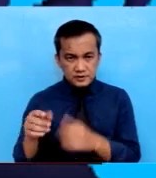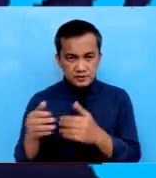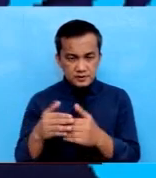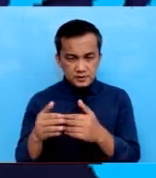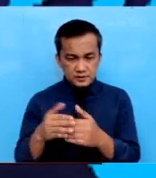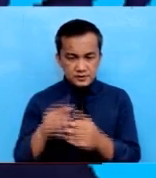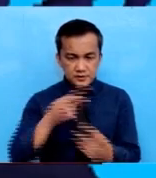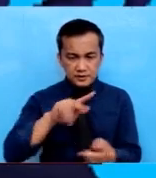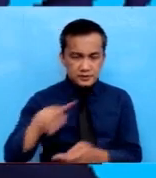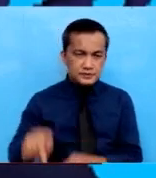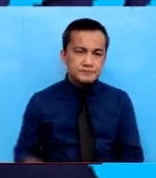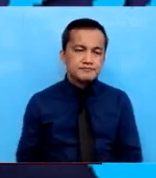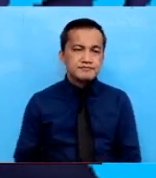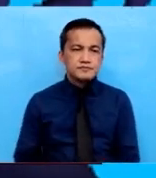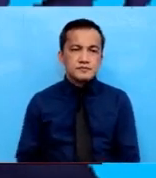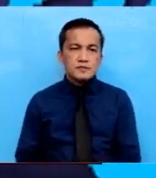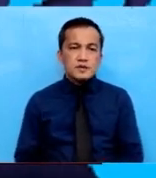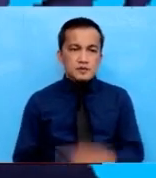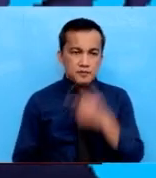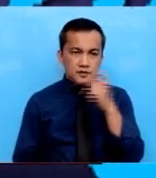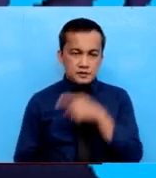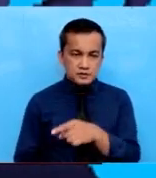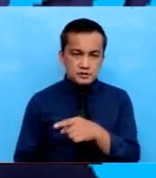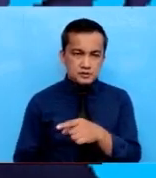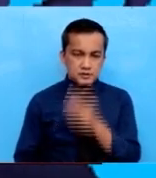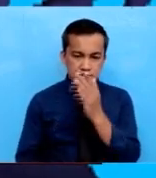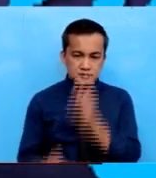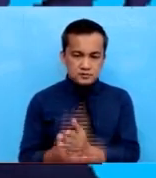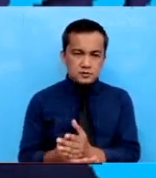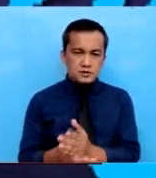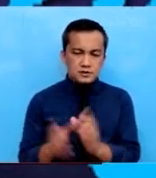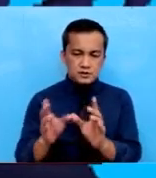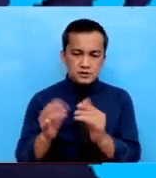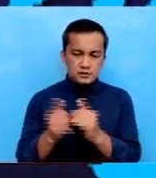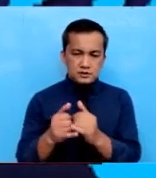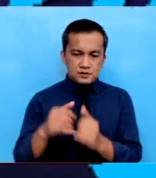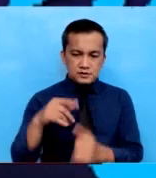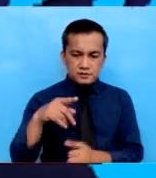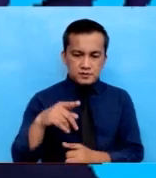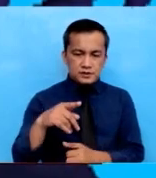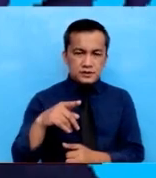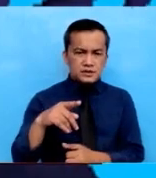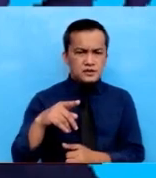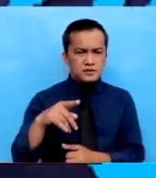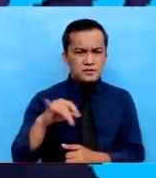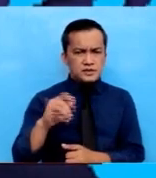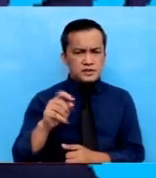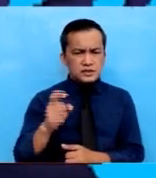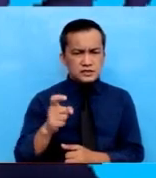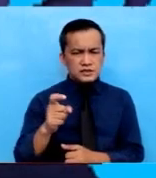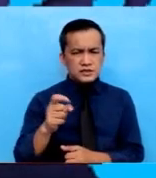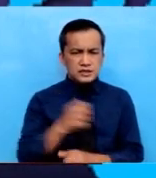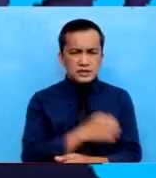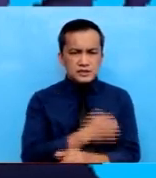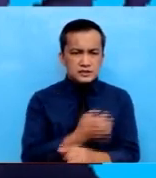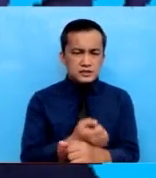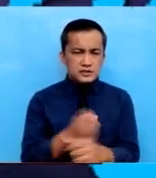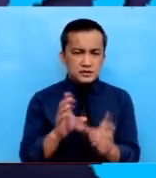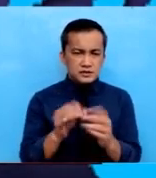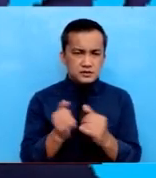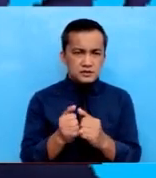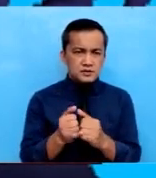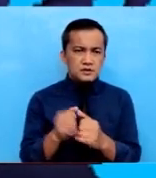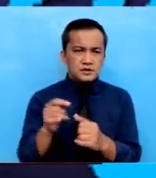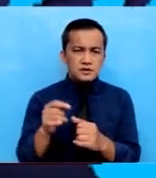Palawan. Dahil dito, itinigil muna ng kumpanyang PXP Energy Corporation at subsidiary nito na Forum Energy